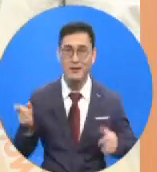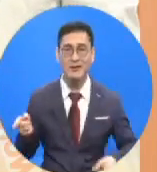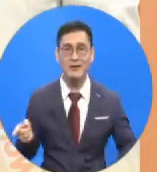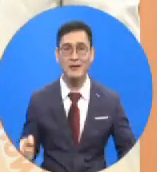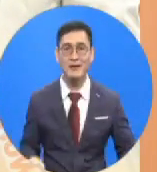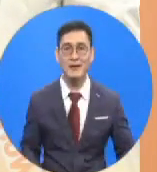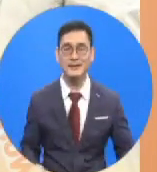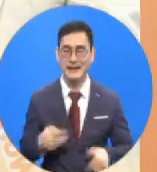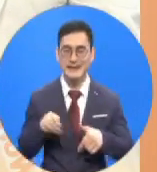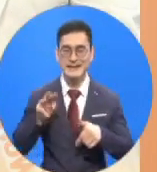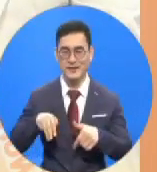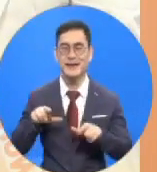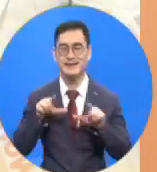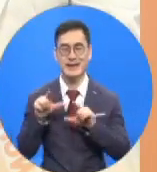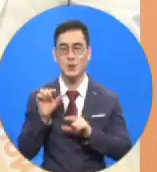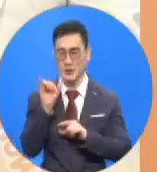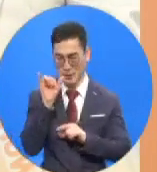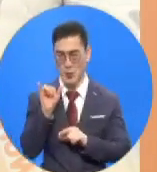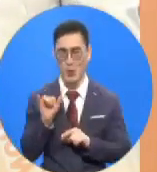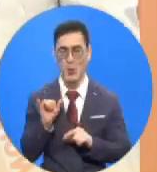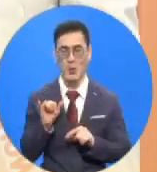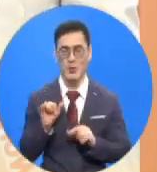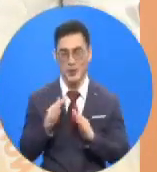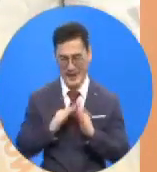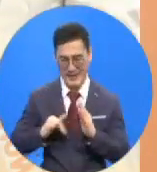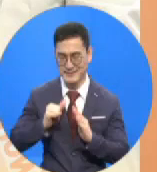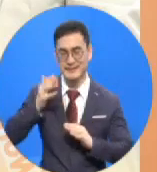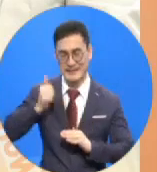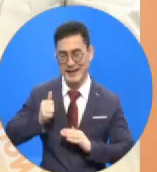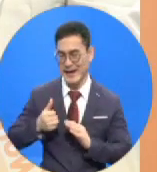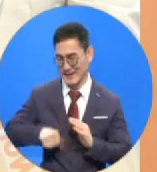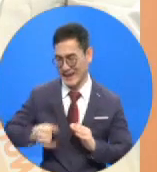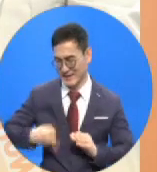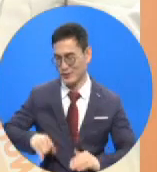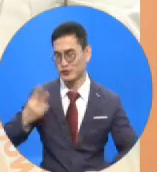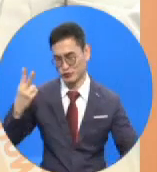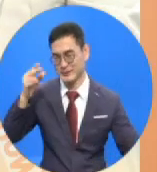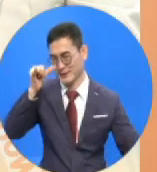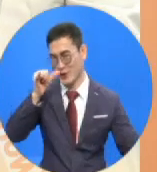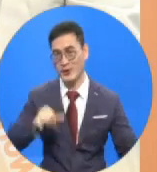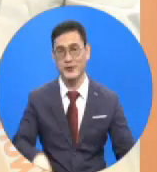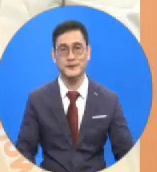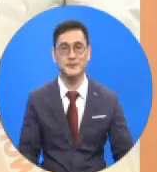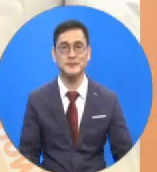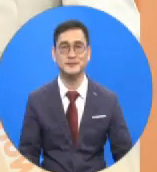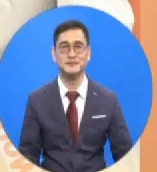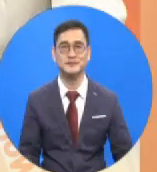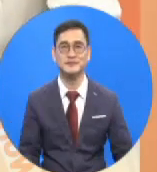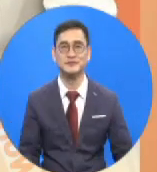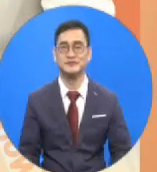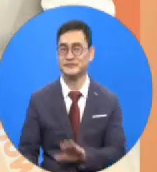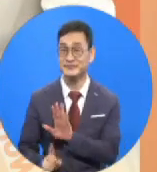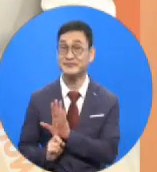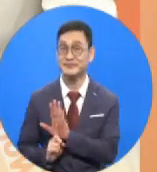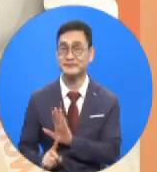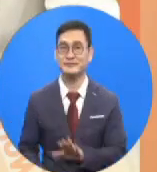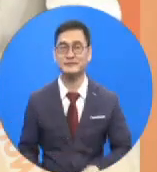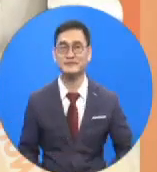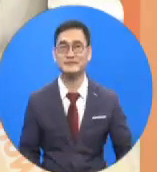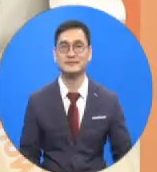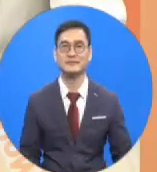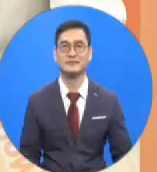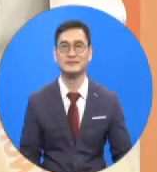인천에 거주해 있고 두 아들을 가져다 우리 얘기를 하고 있으면서 또 내용도 이제 우리가 저런 네오 게 현 정부에 대해서 비판하는 내용이 있으면